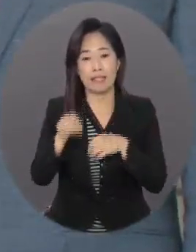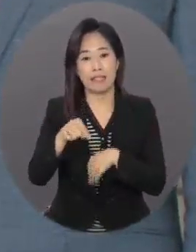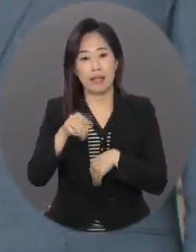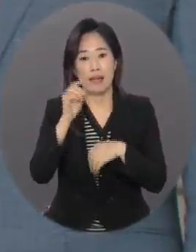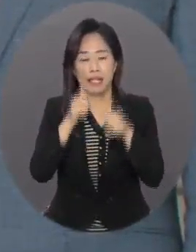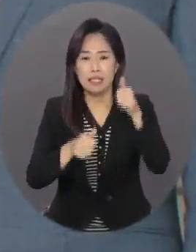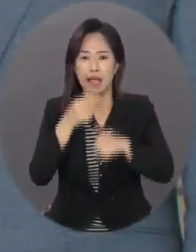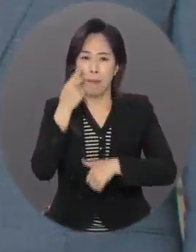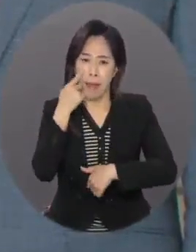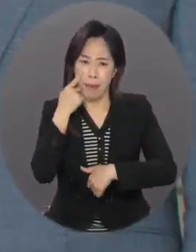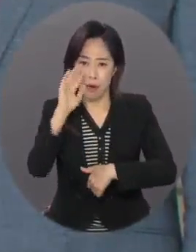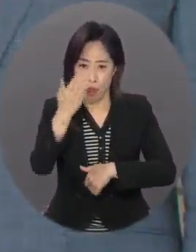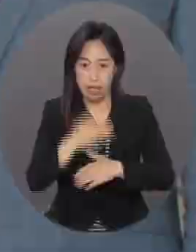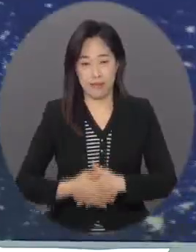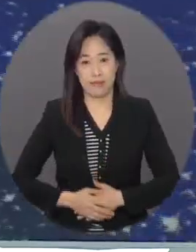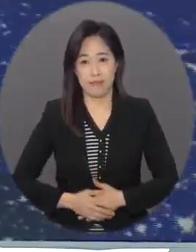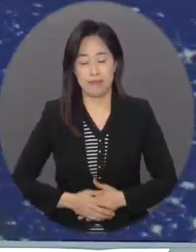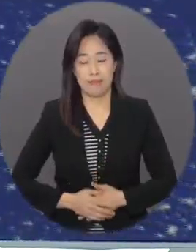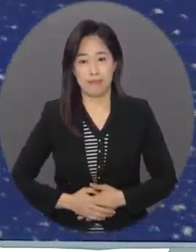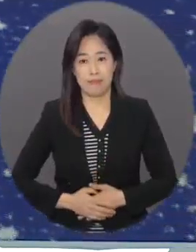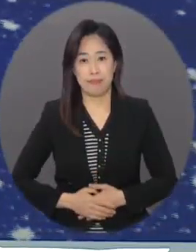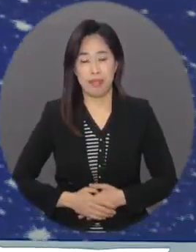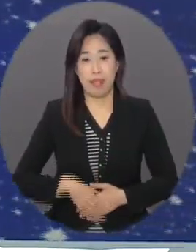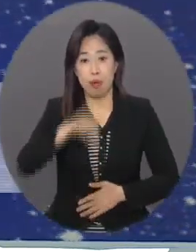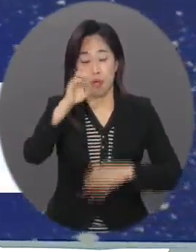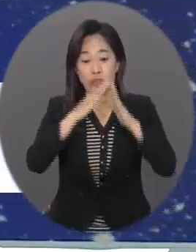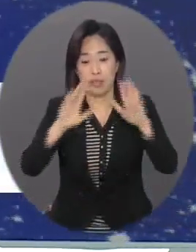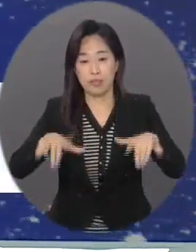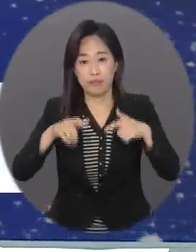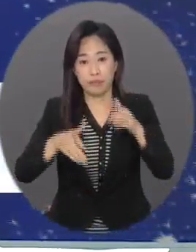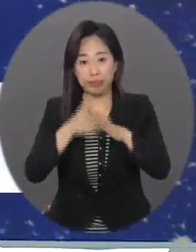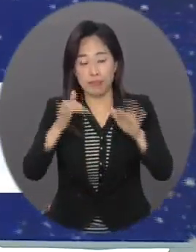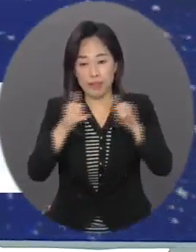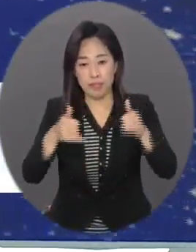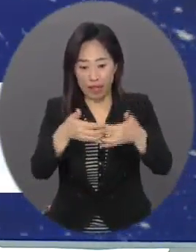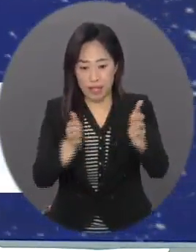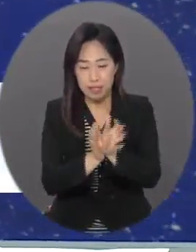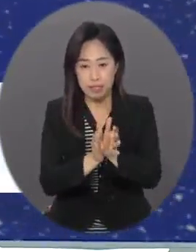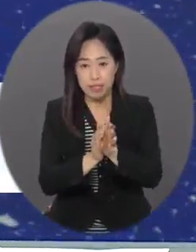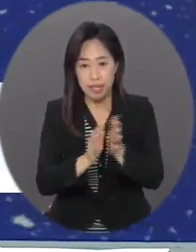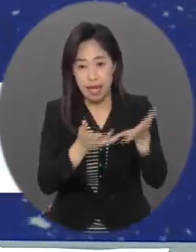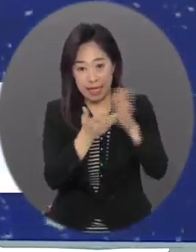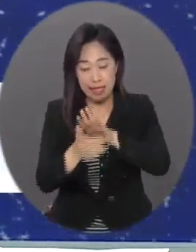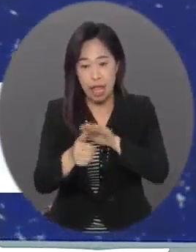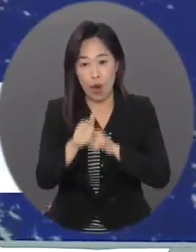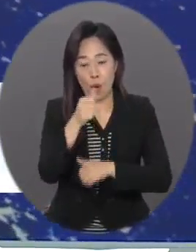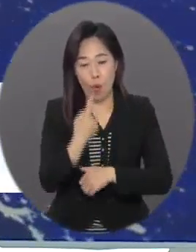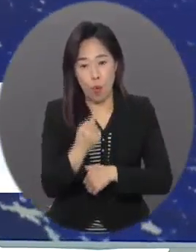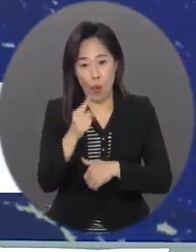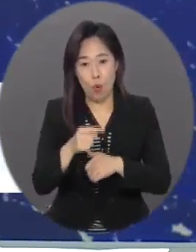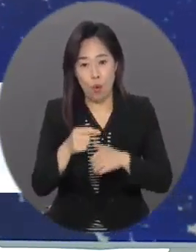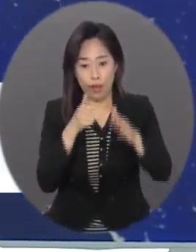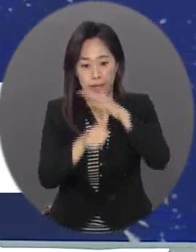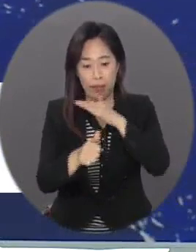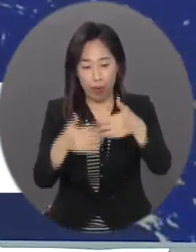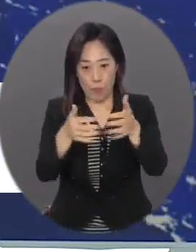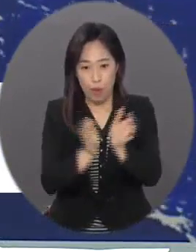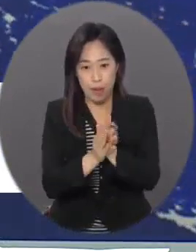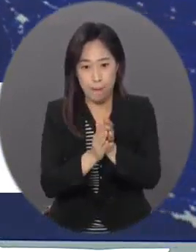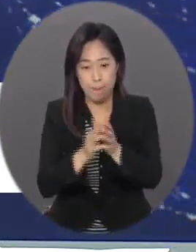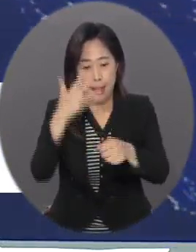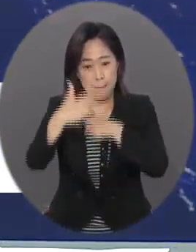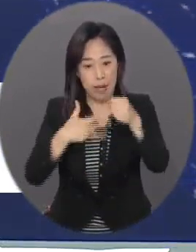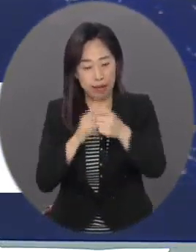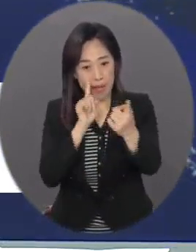하신 겁니다 광주전남 시민사회단체와 3 월호 상주 모임이 세월호 참사 8 주기를 맞아